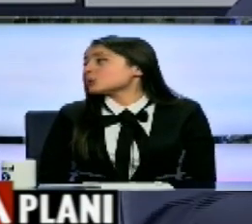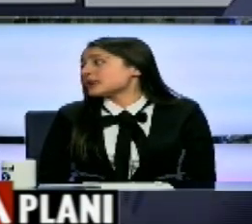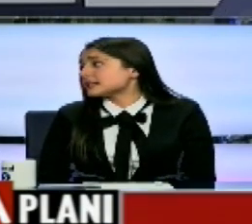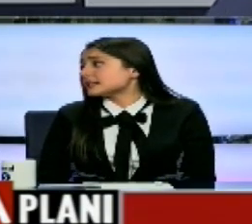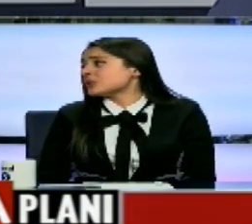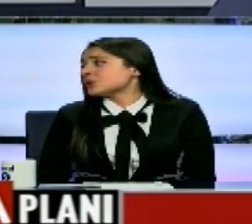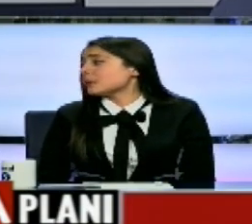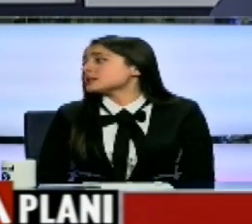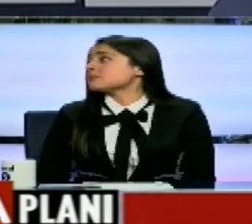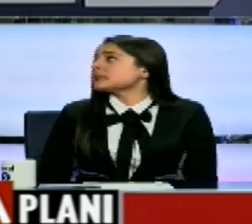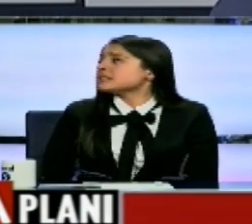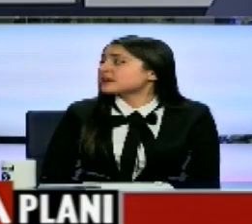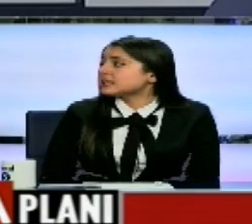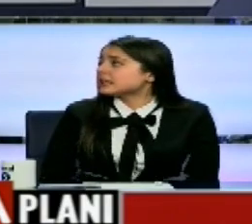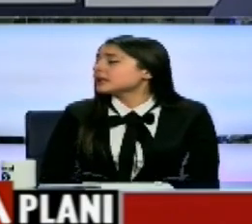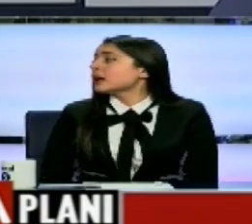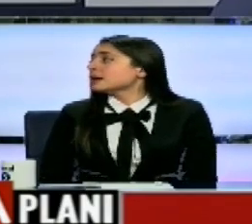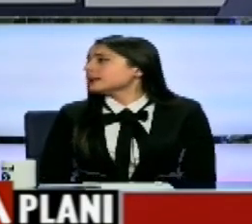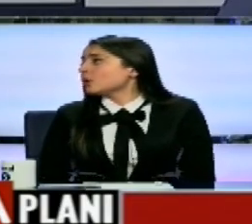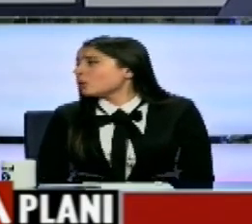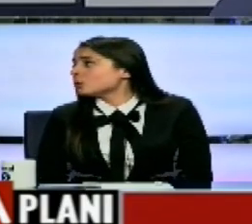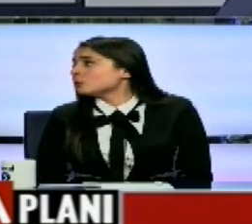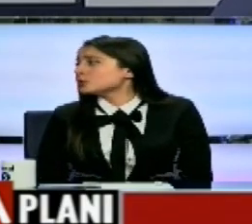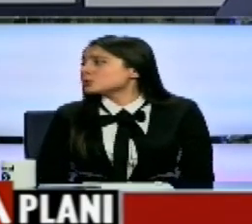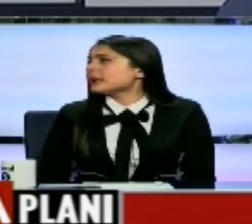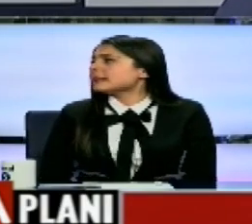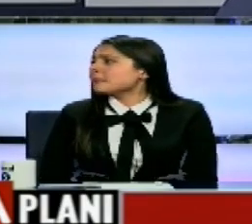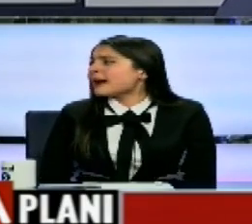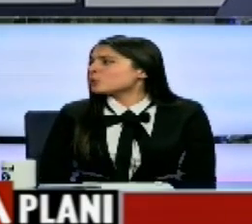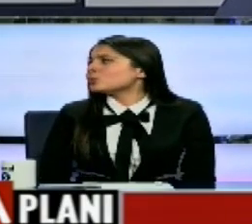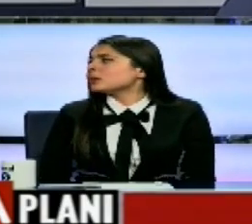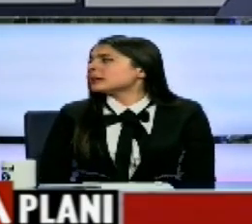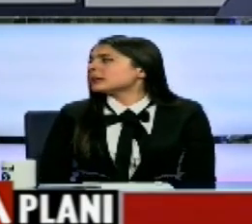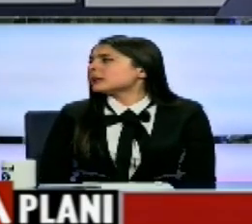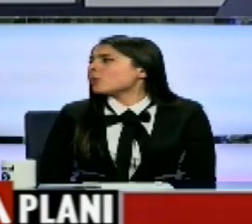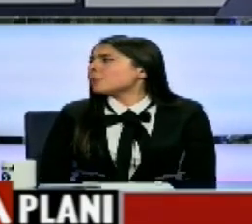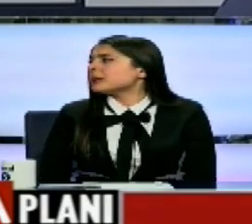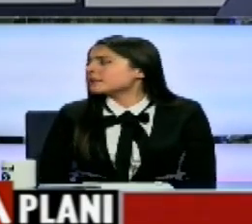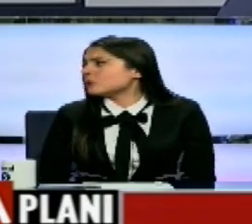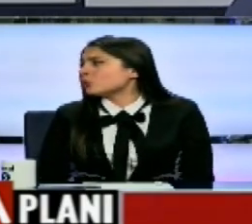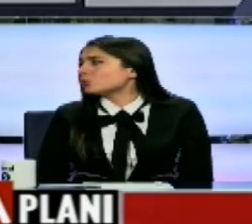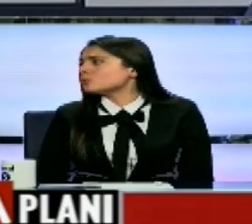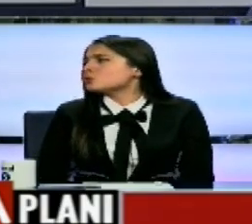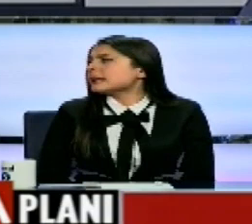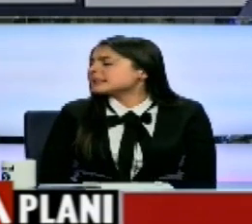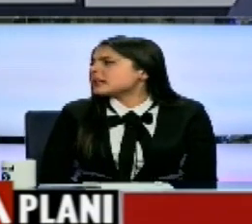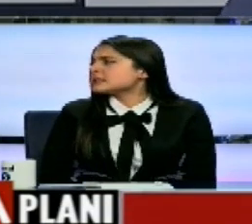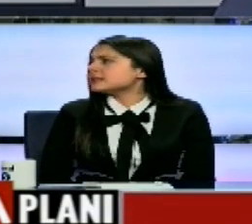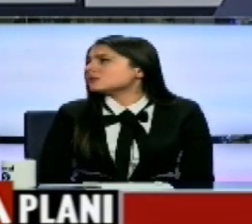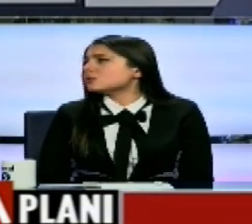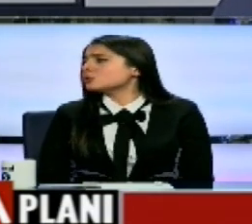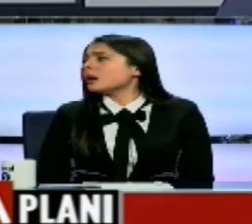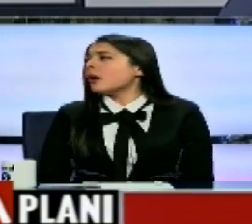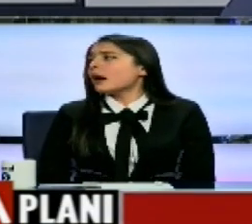çok siyasette iş yaptı, milletvekili adayı oldu. Sürekli ben onu ön planla görüyordum. Sürekli